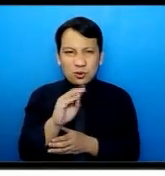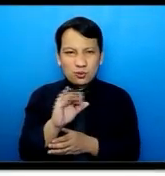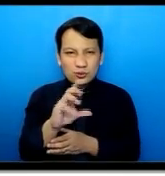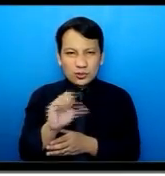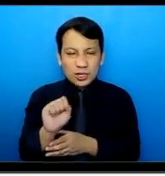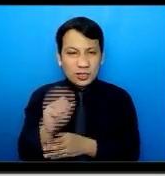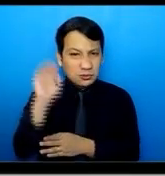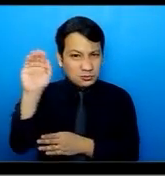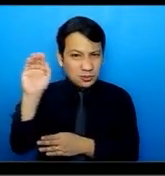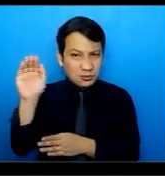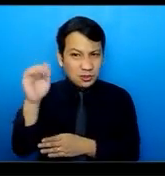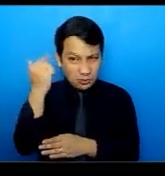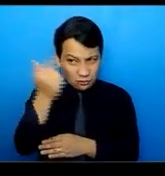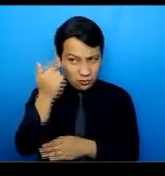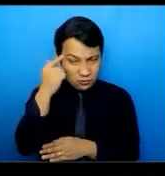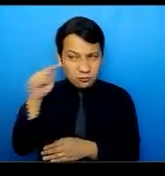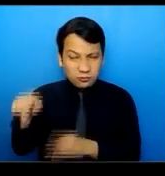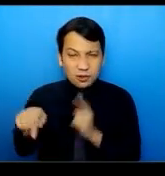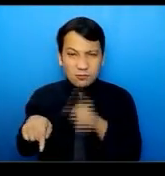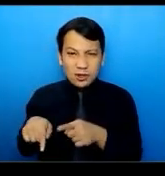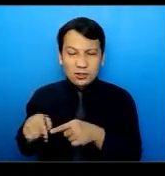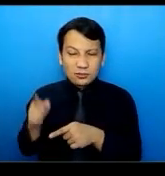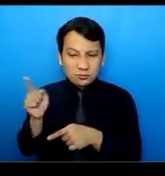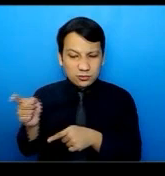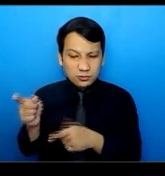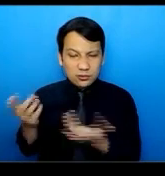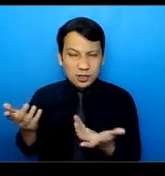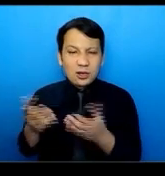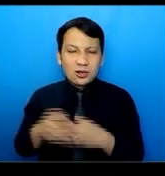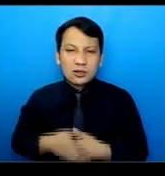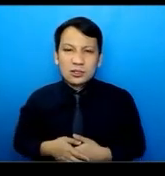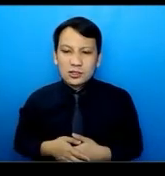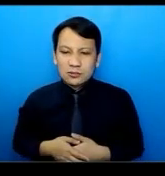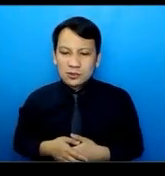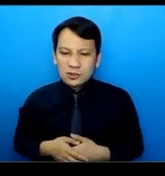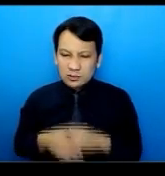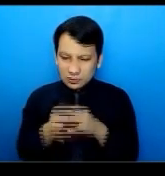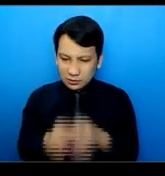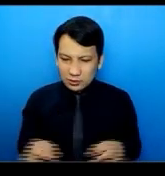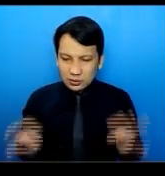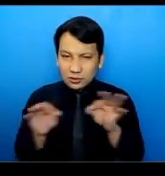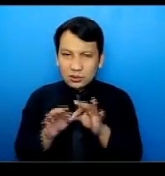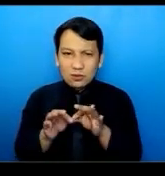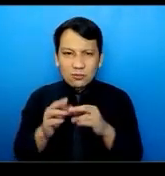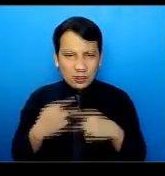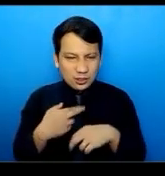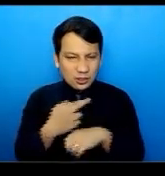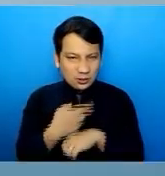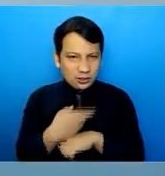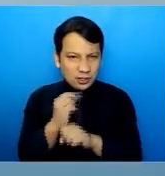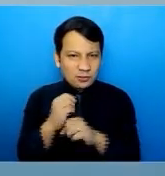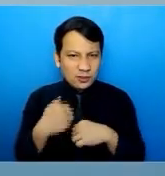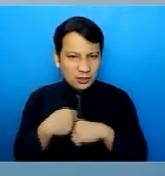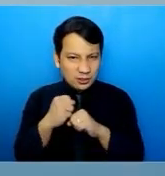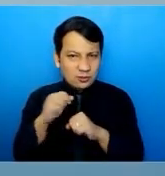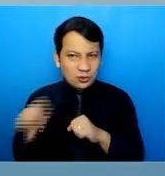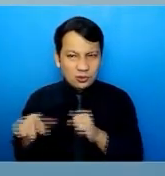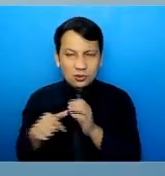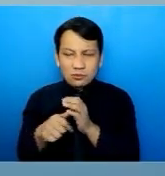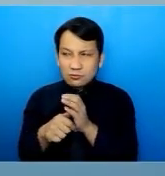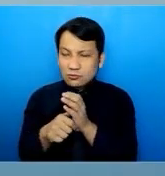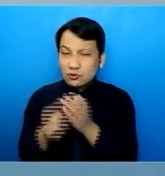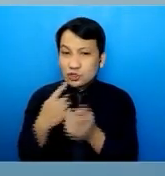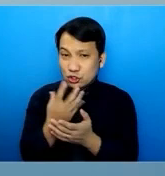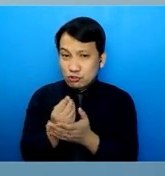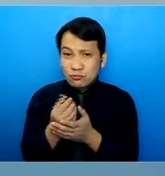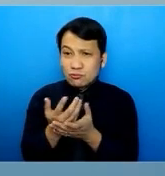ang mga Chinese vessel. Kailangan mag-clean up, mag-rehabilitate yung nag-cause ng pollution, ng marine pollution na